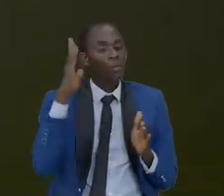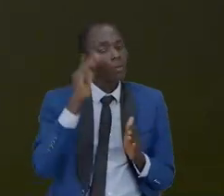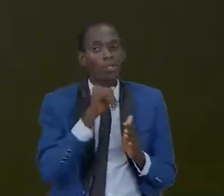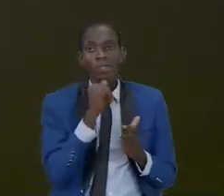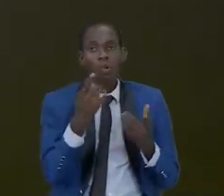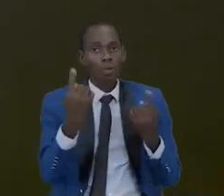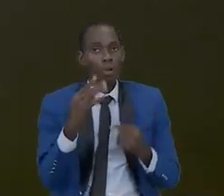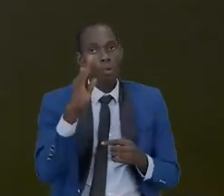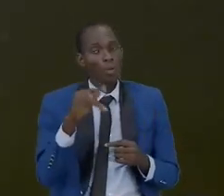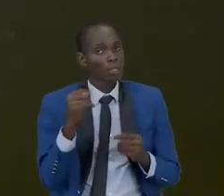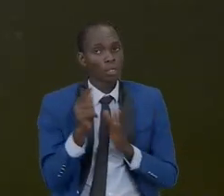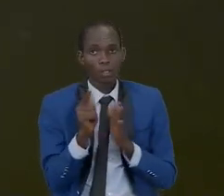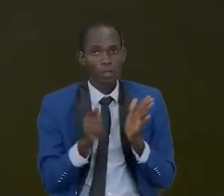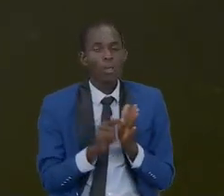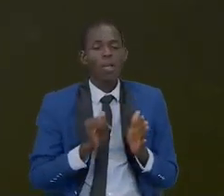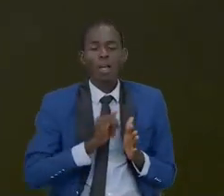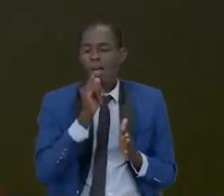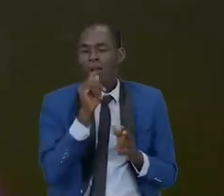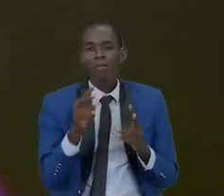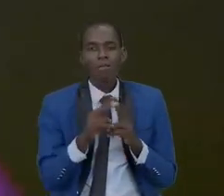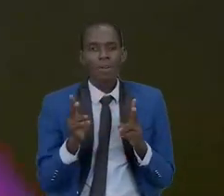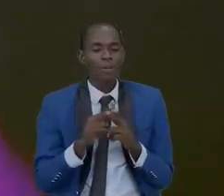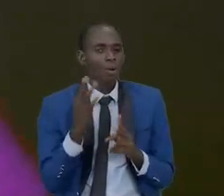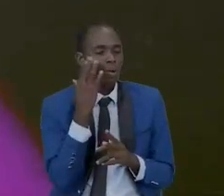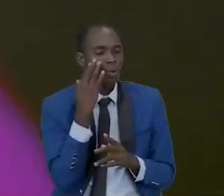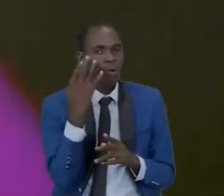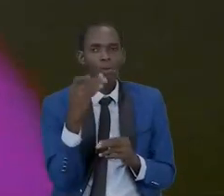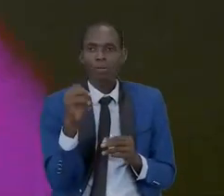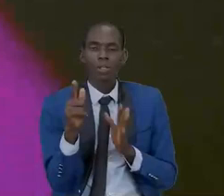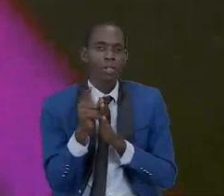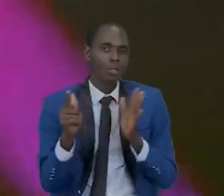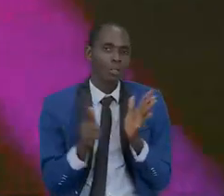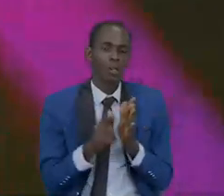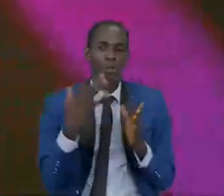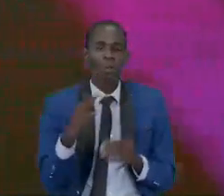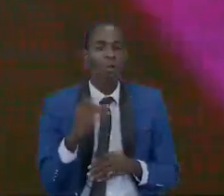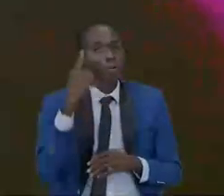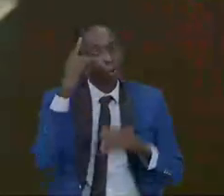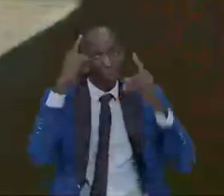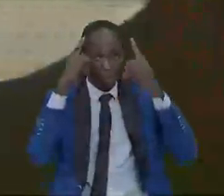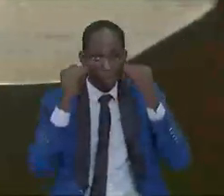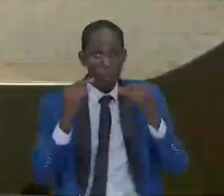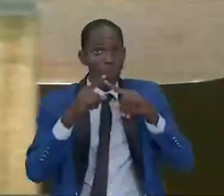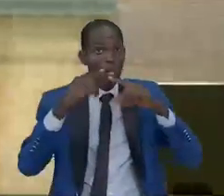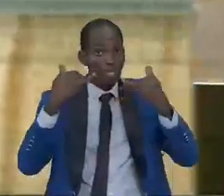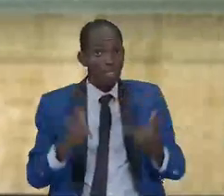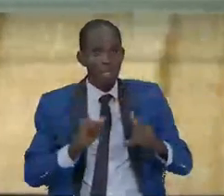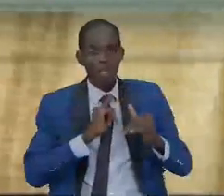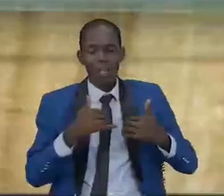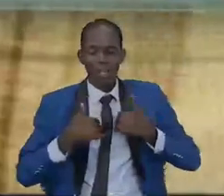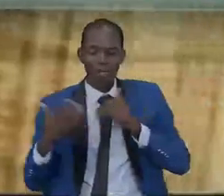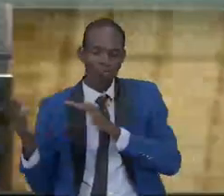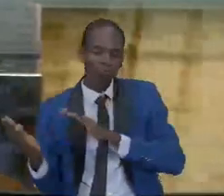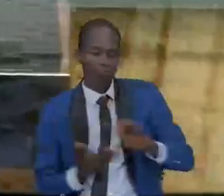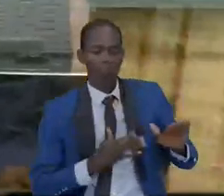j'étais très familier à la loi j'étais très habitué avec la loi de Moïse même maintenant j'ai abandonné cela